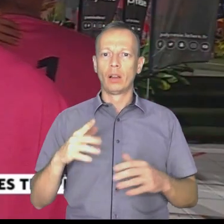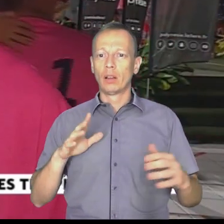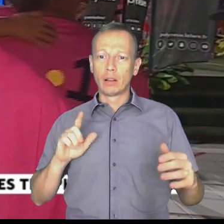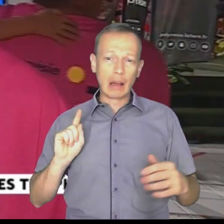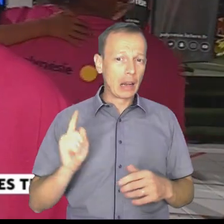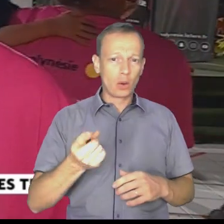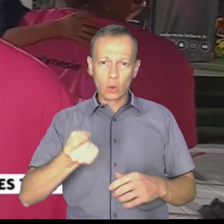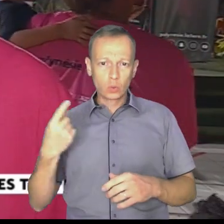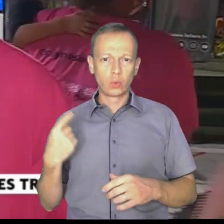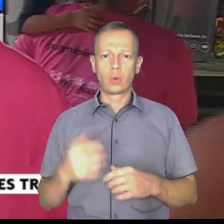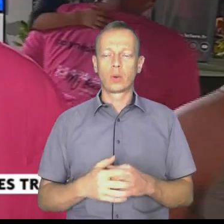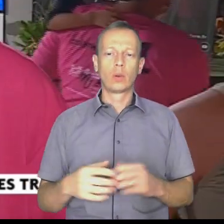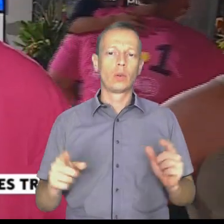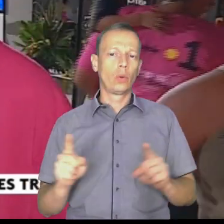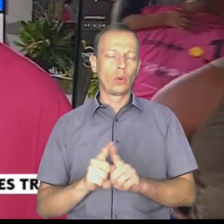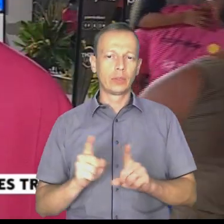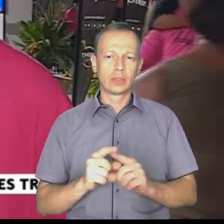et le retour. Et